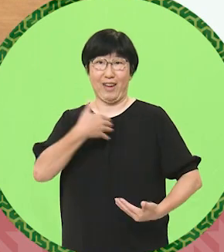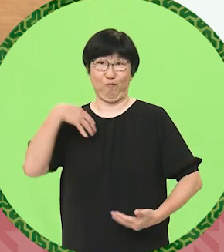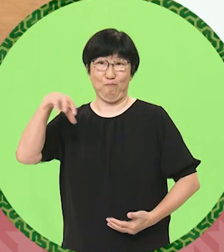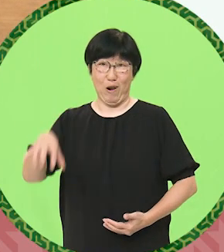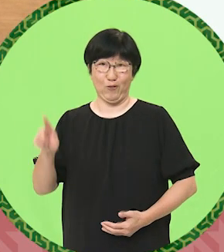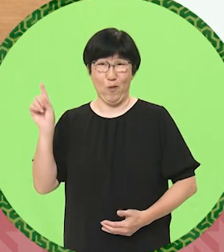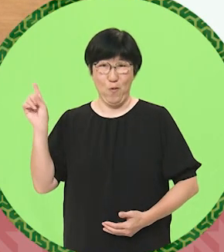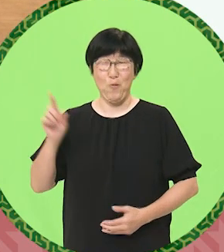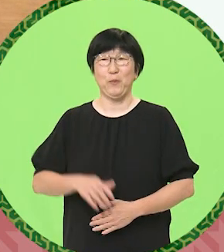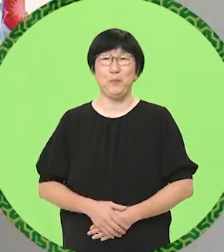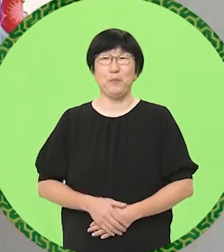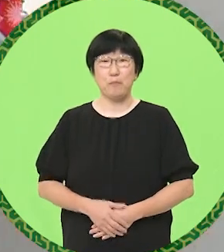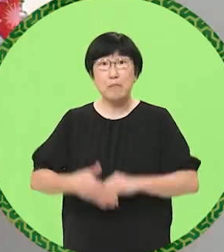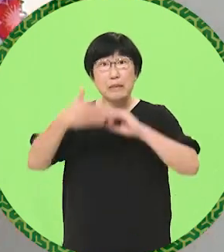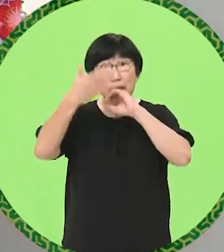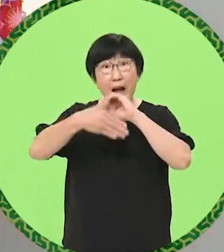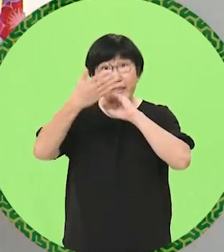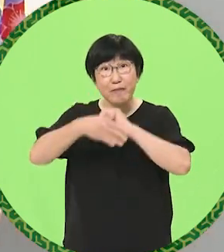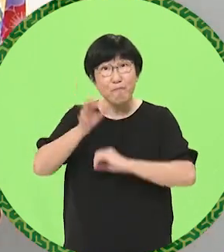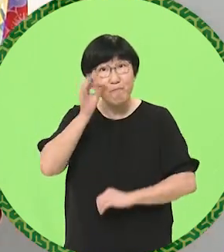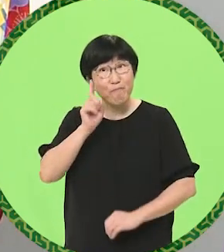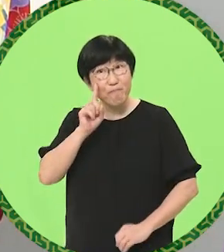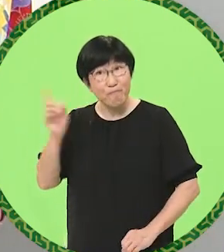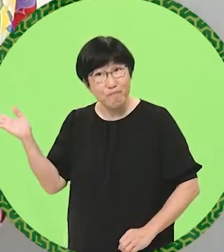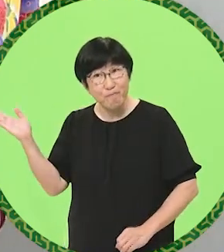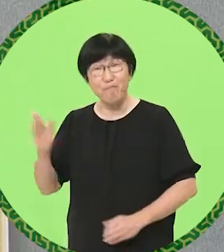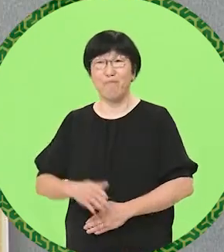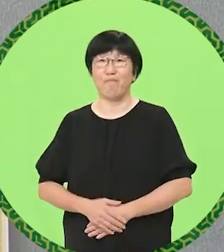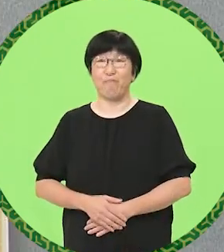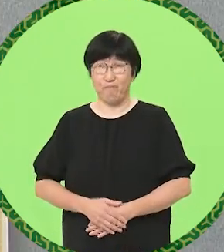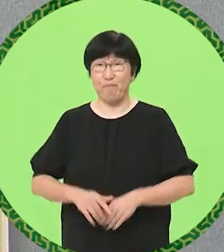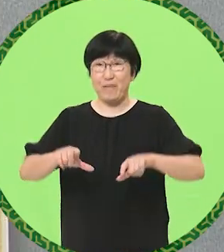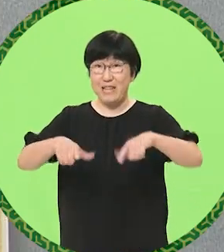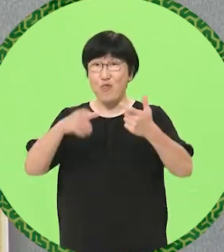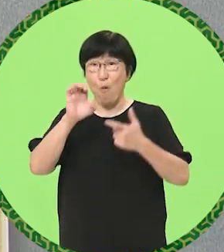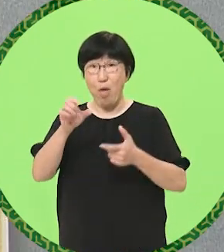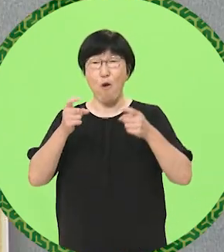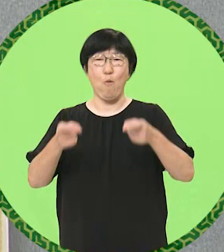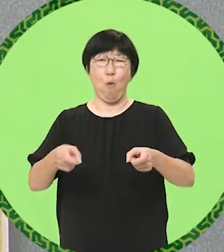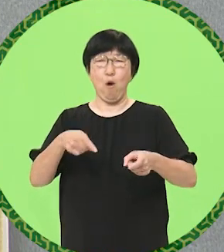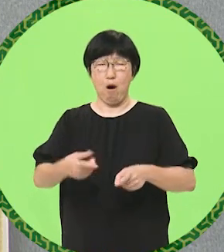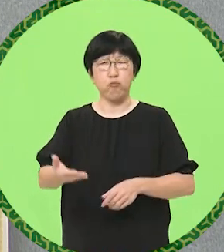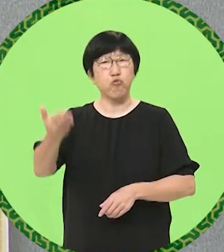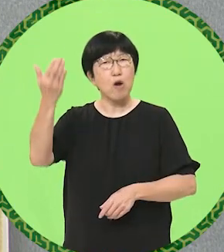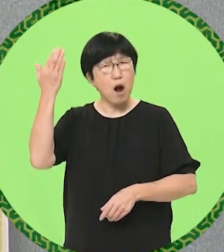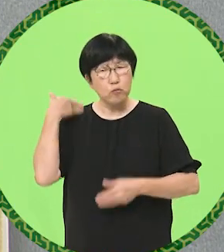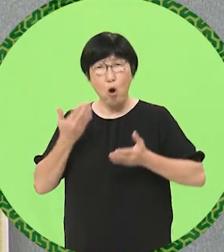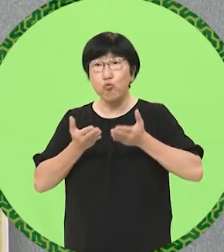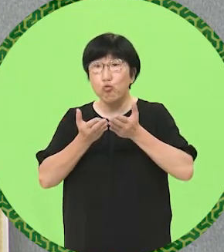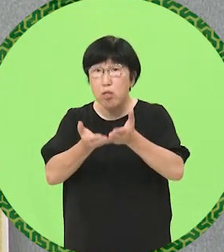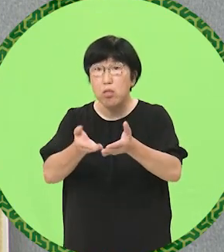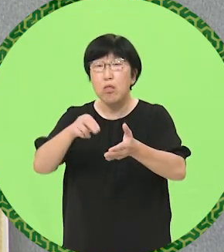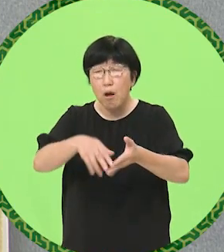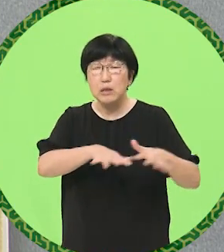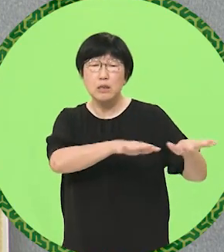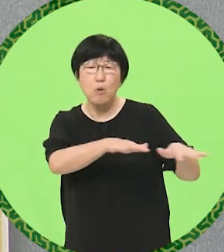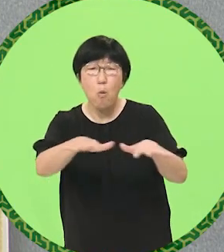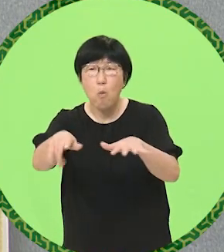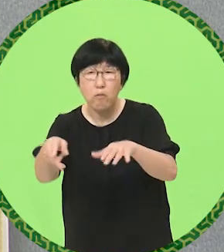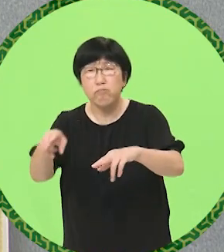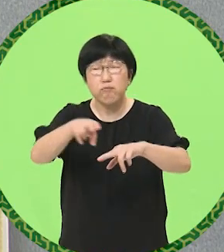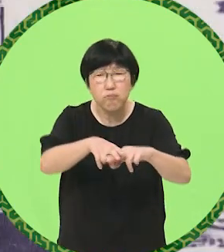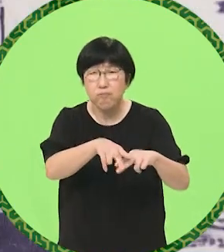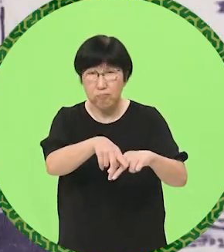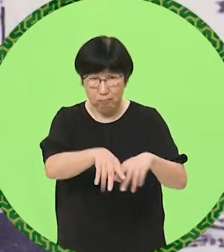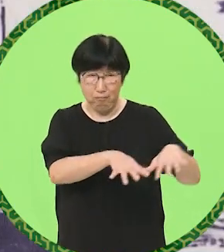設じゃぞ。 こちらの写真をご覧ください。木の枝港です。昔は船に乗るなら潮に乗れと言